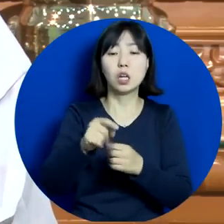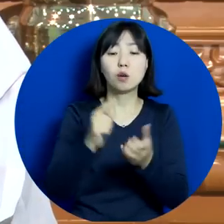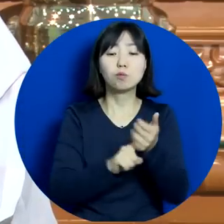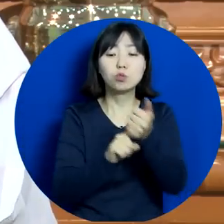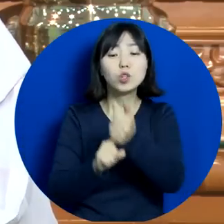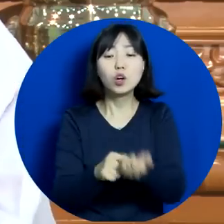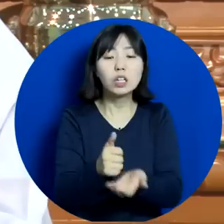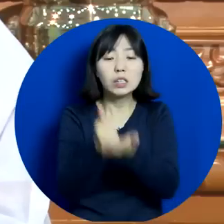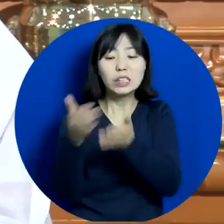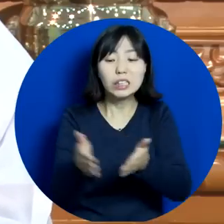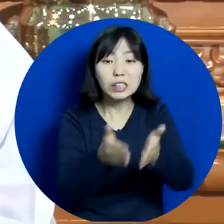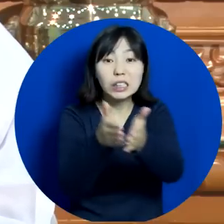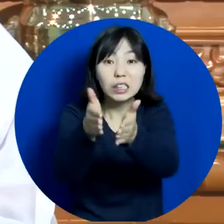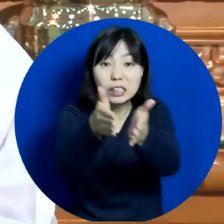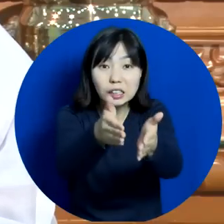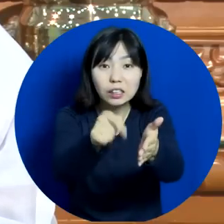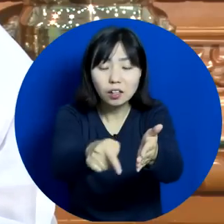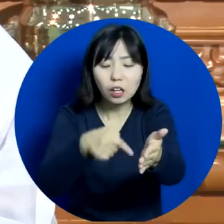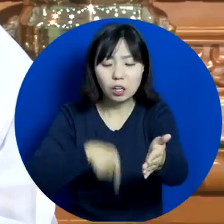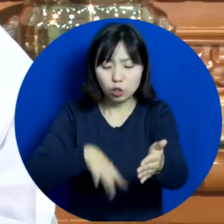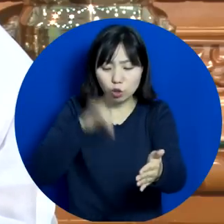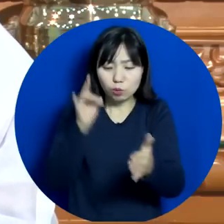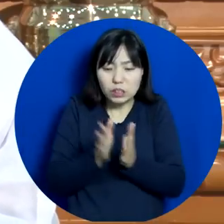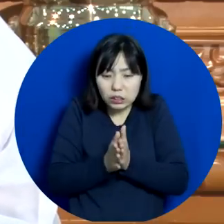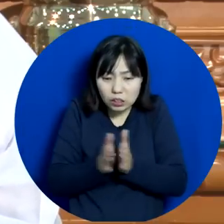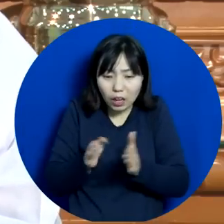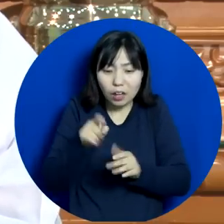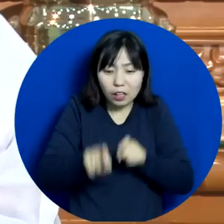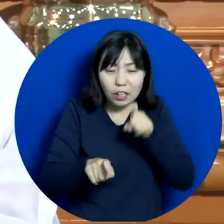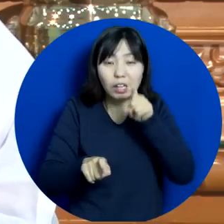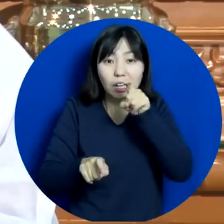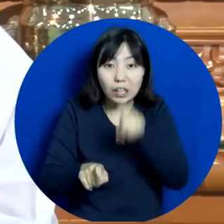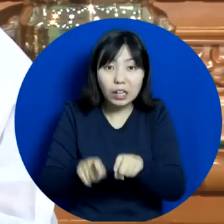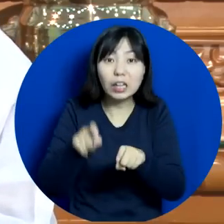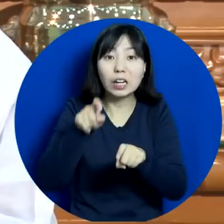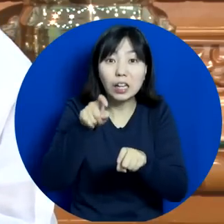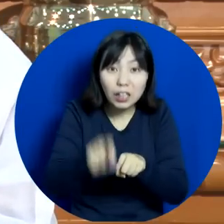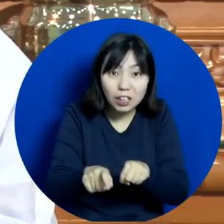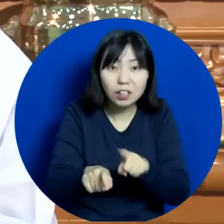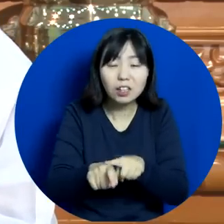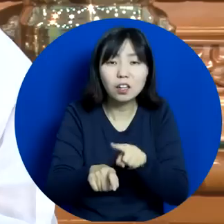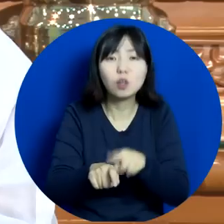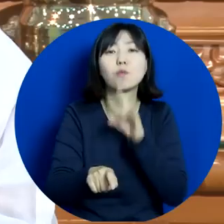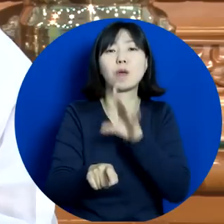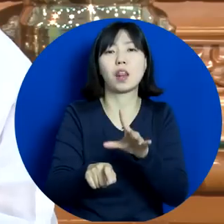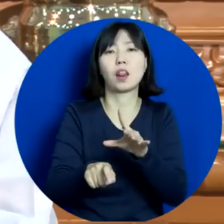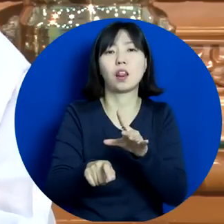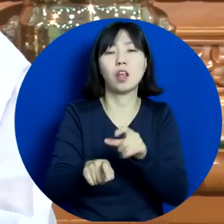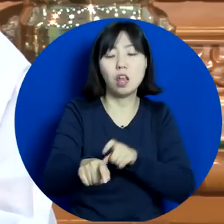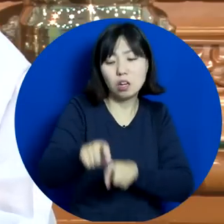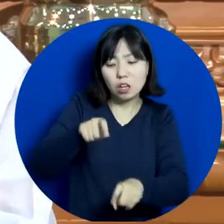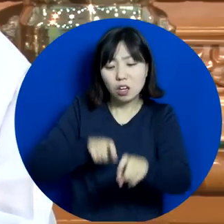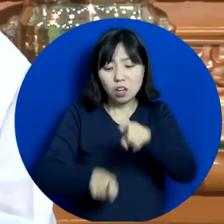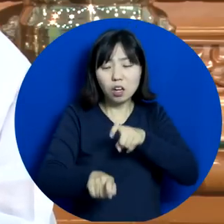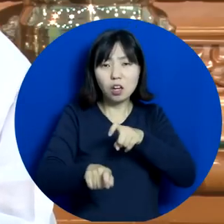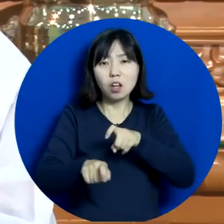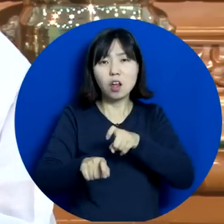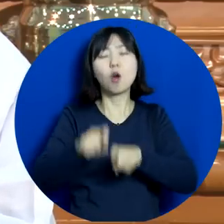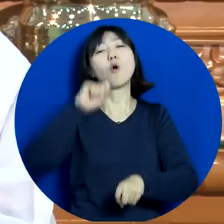이제 계속 가면 목적지에 도착한다. 이제 도로 빠꾸 할 가능성은 없다. 이런 걸 뭐라